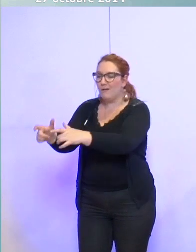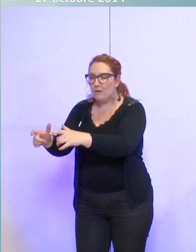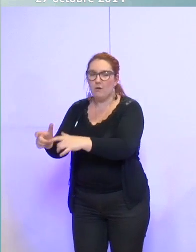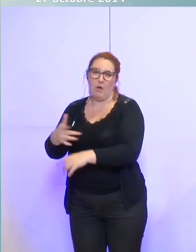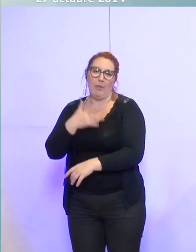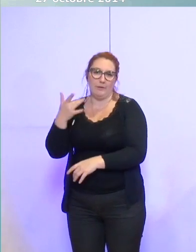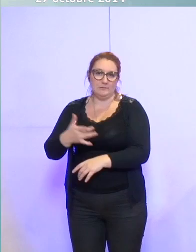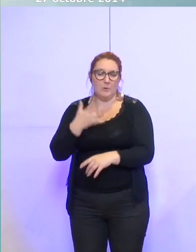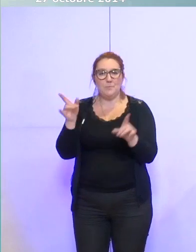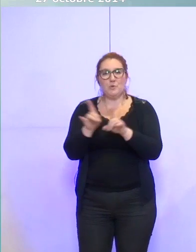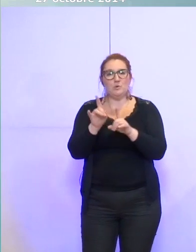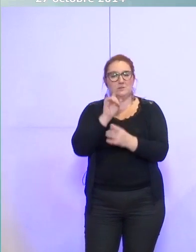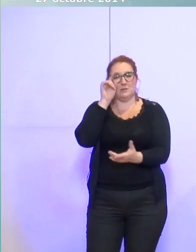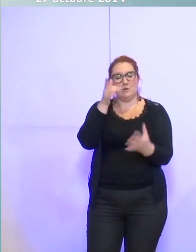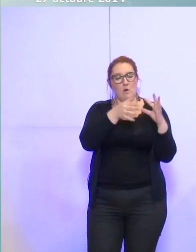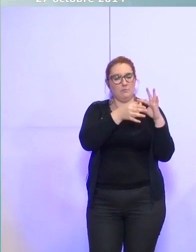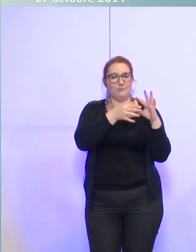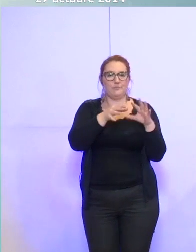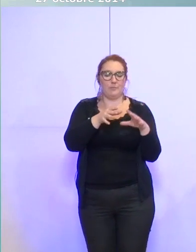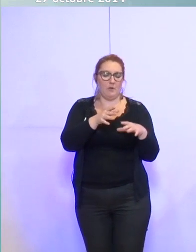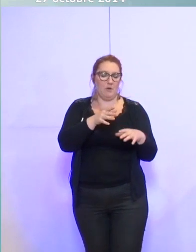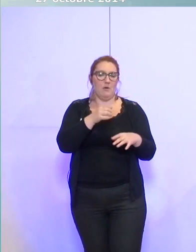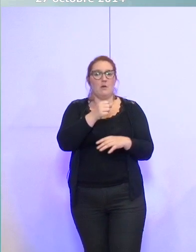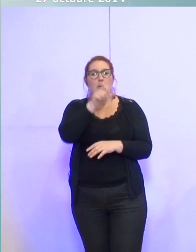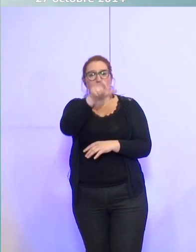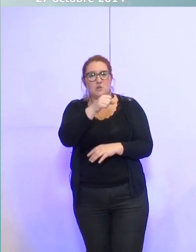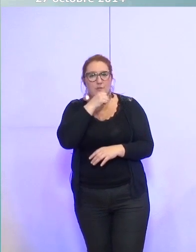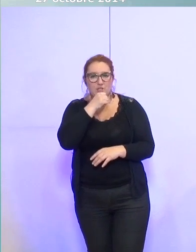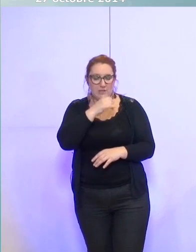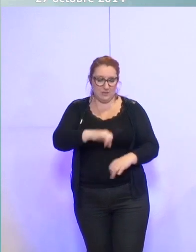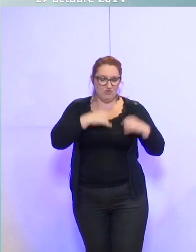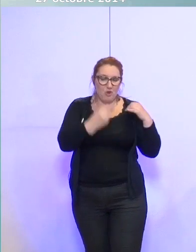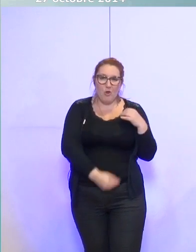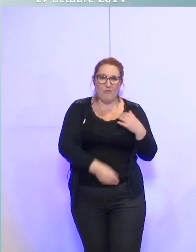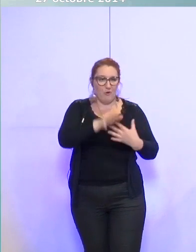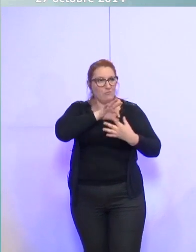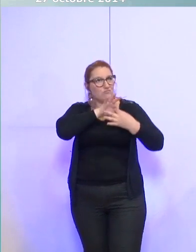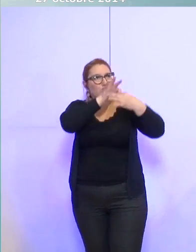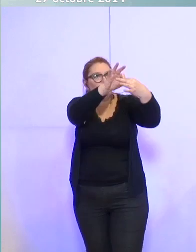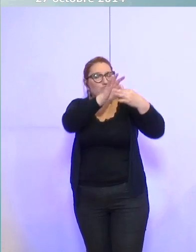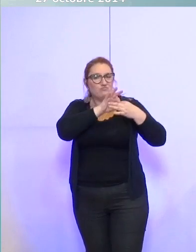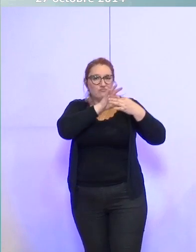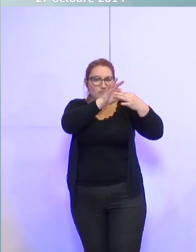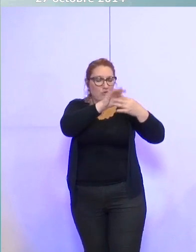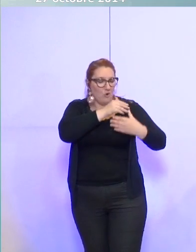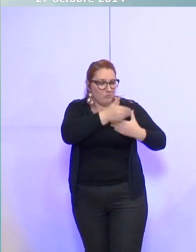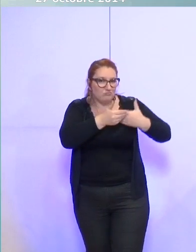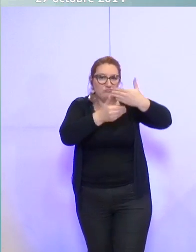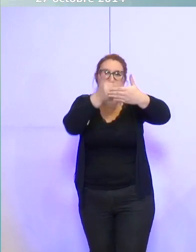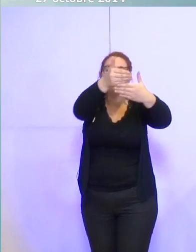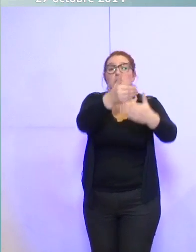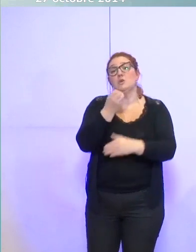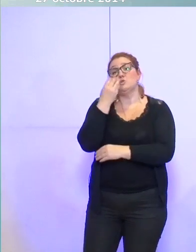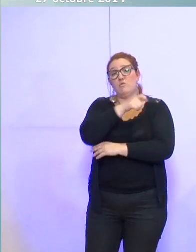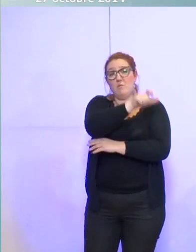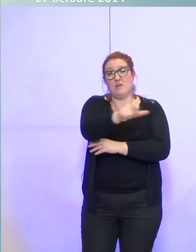lien intergénérationnel qui perdure à l'échelle du quartier et qui fait que ces personnes âgées, qui pour le cas du foyer Pinal sont souvent des